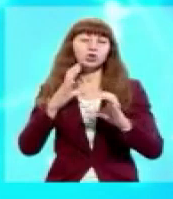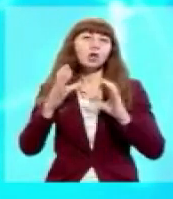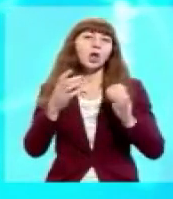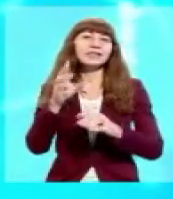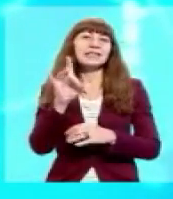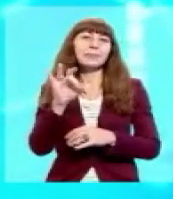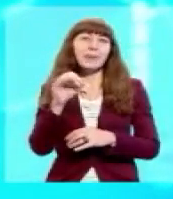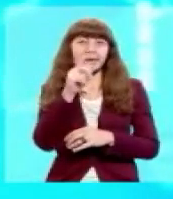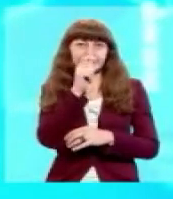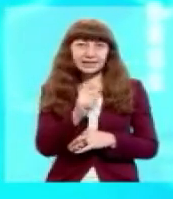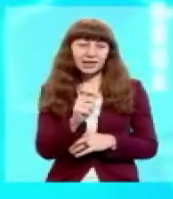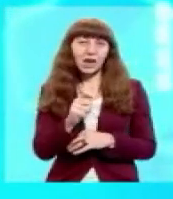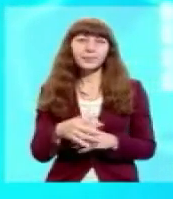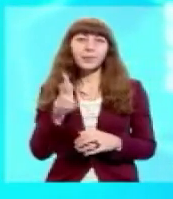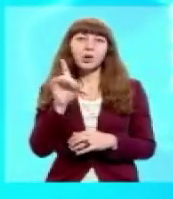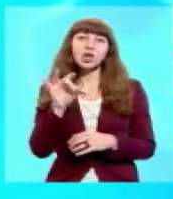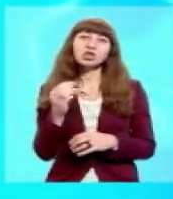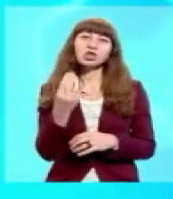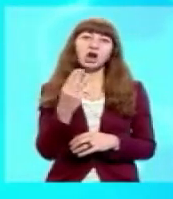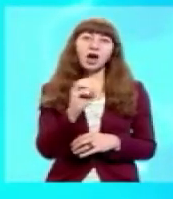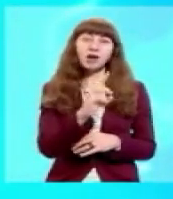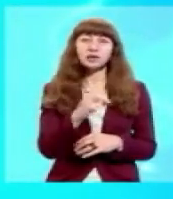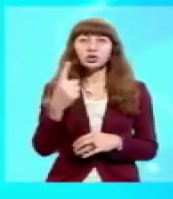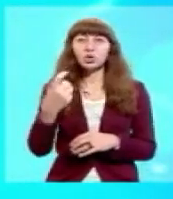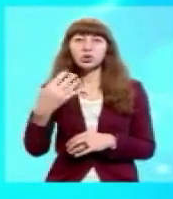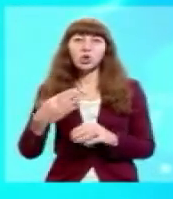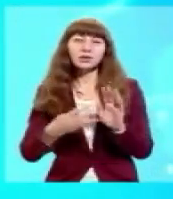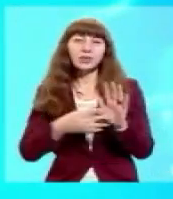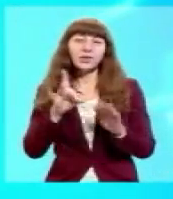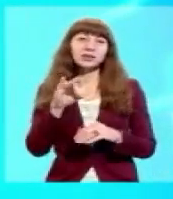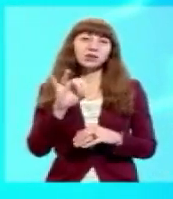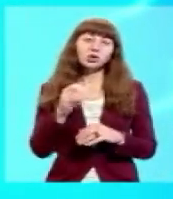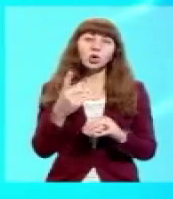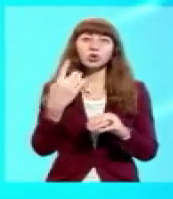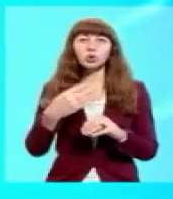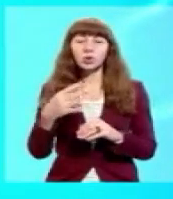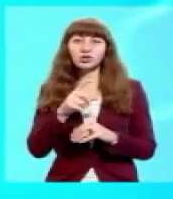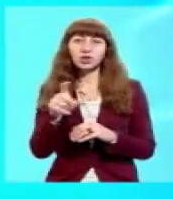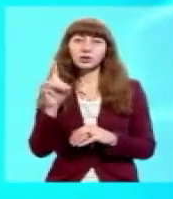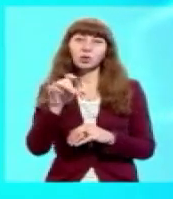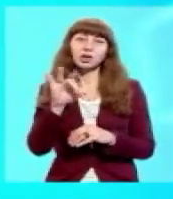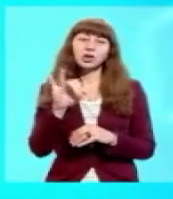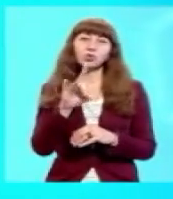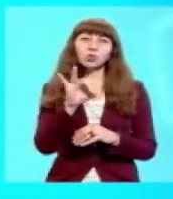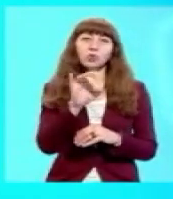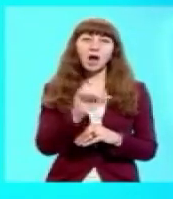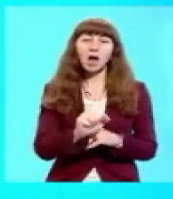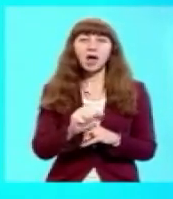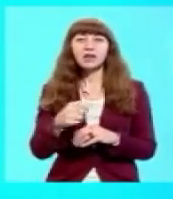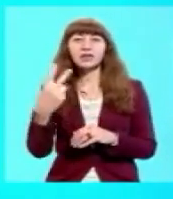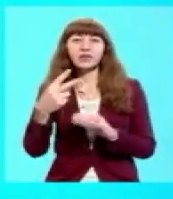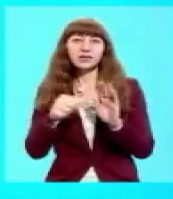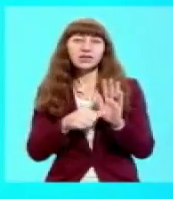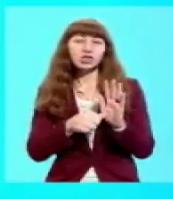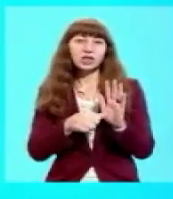149 адам әлемнің үздік жоғары оқу орындарының магистратурасында, 7 адам докторантурасында білім алады. 26 қазақстандық әлемнің